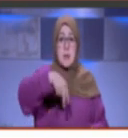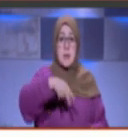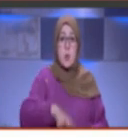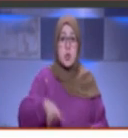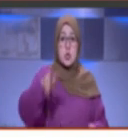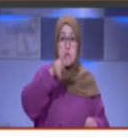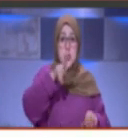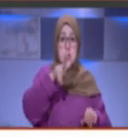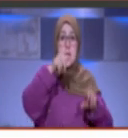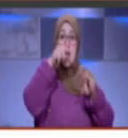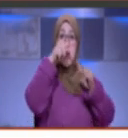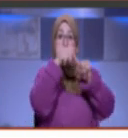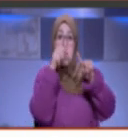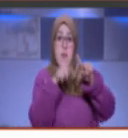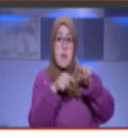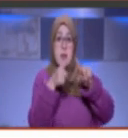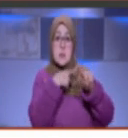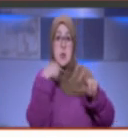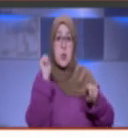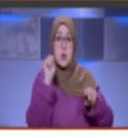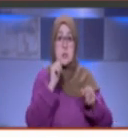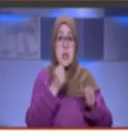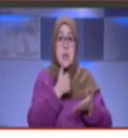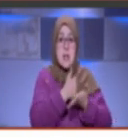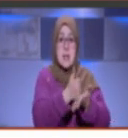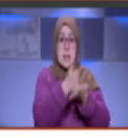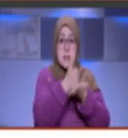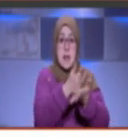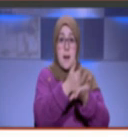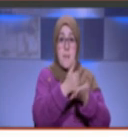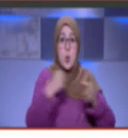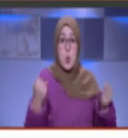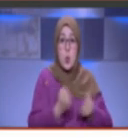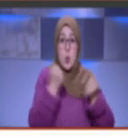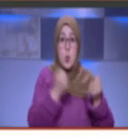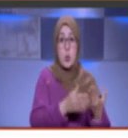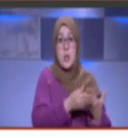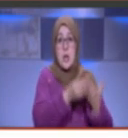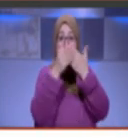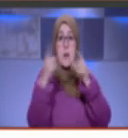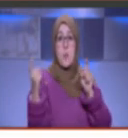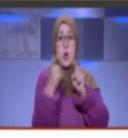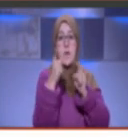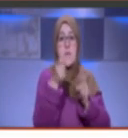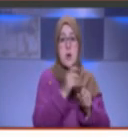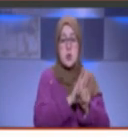من ثروته سيخصص لدعم جهود الإغاثة لمكافحة الفيروس.